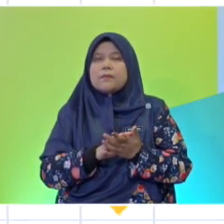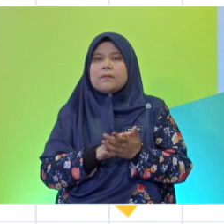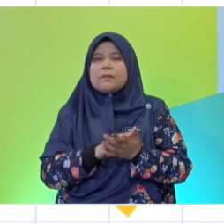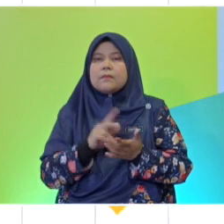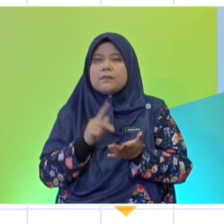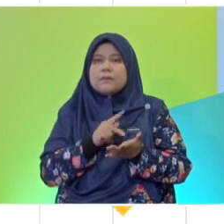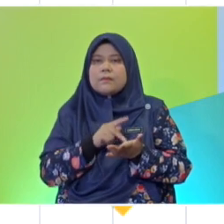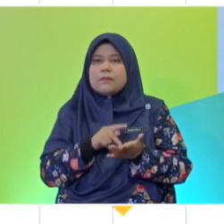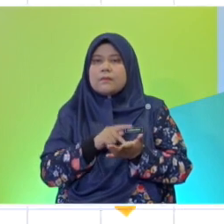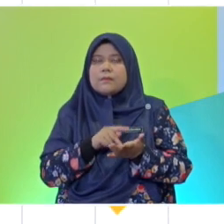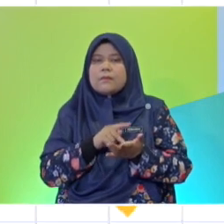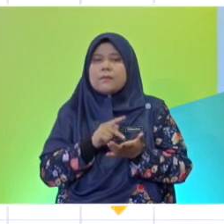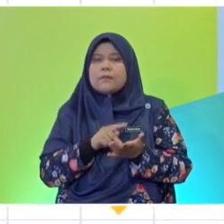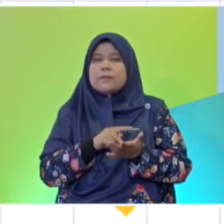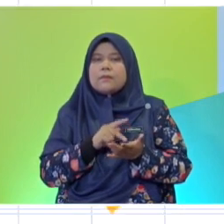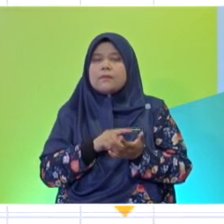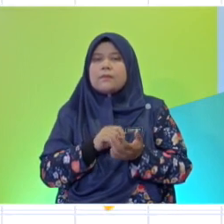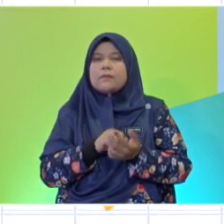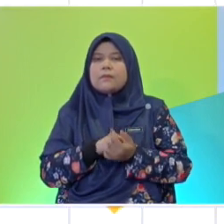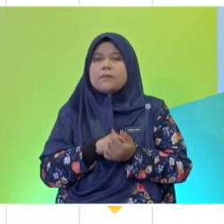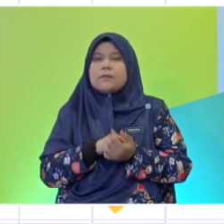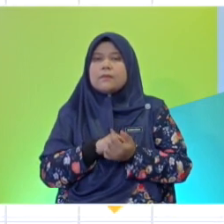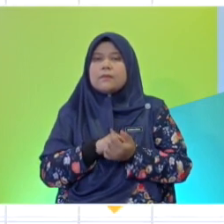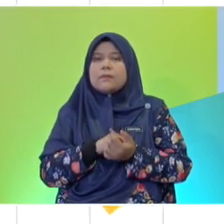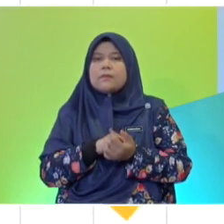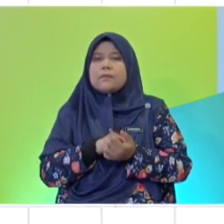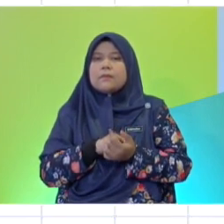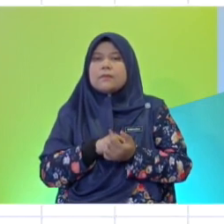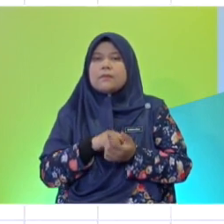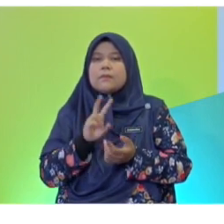dengan 2 jadi jawabannya adalah